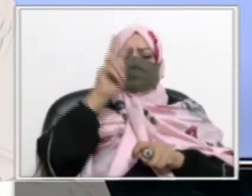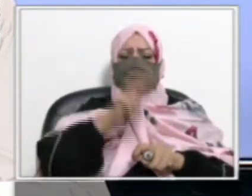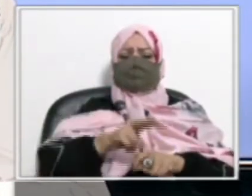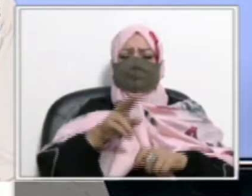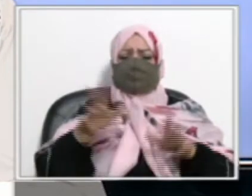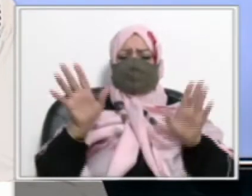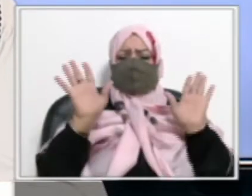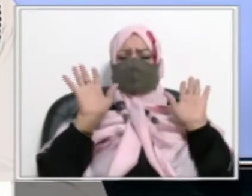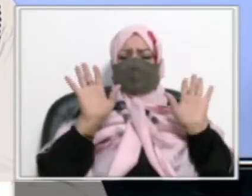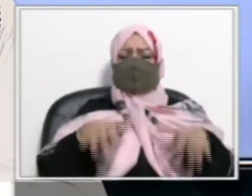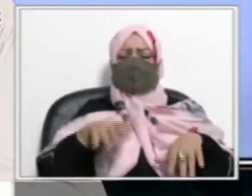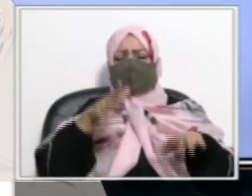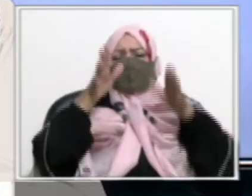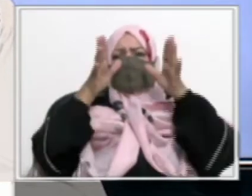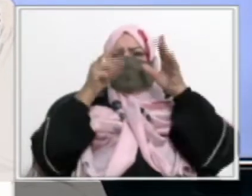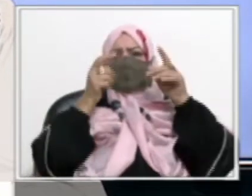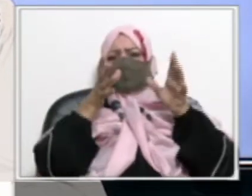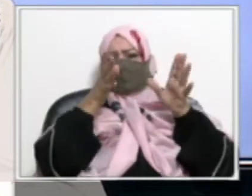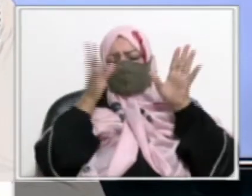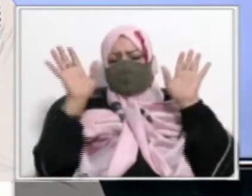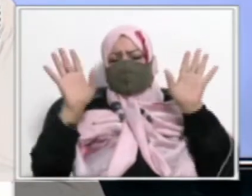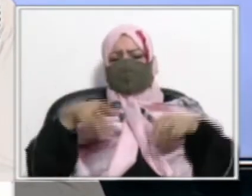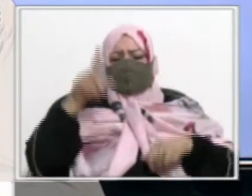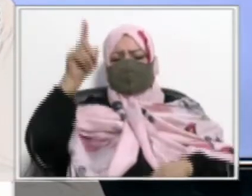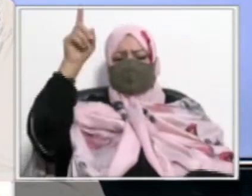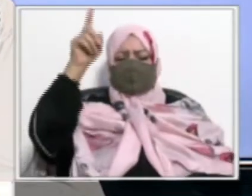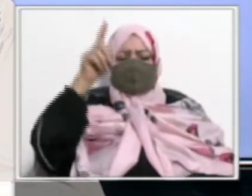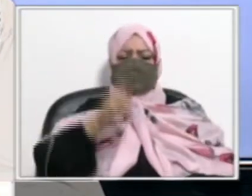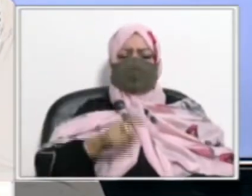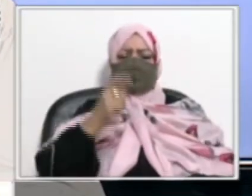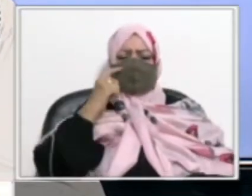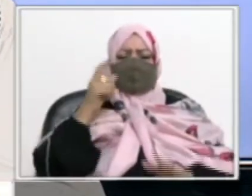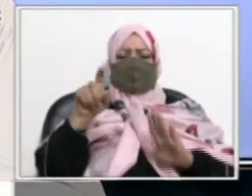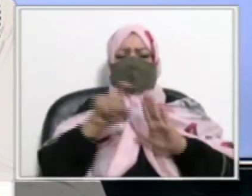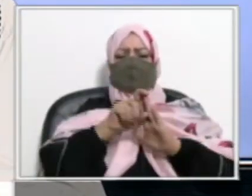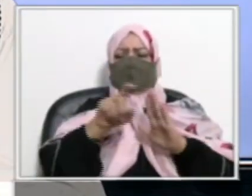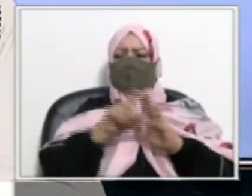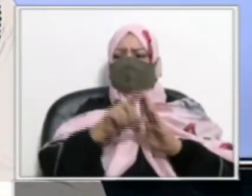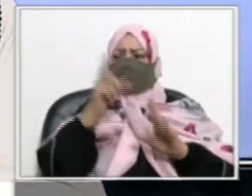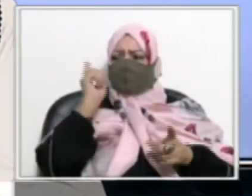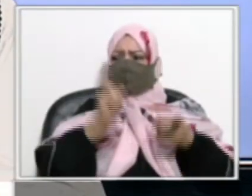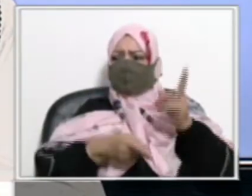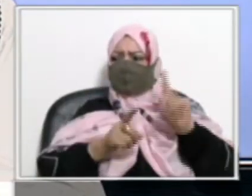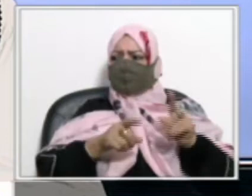يوم يأتي بعض آيات ربك لا ينفع نفسا إيمانها لم